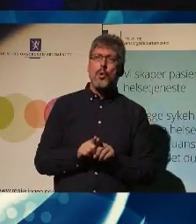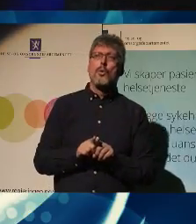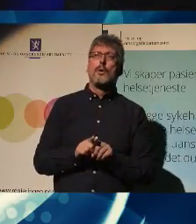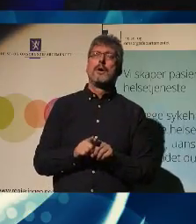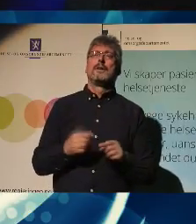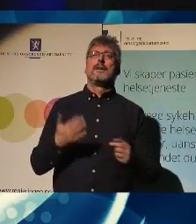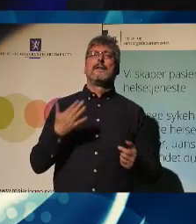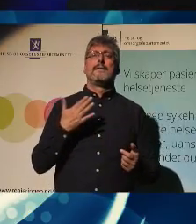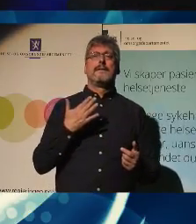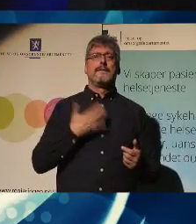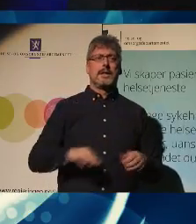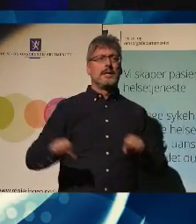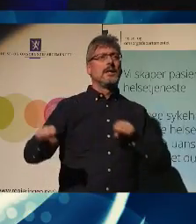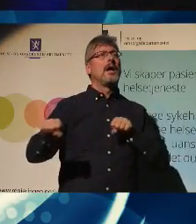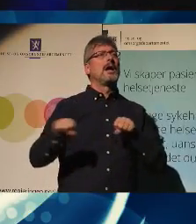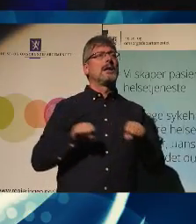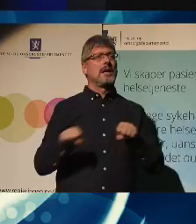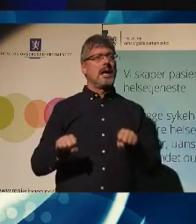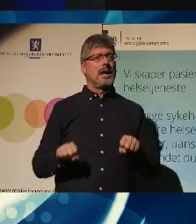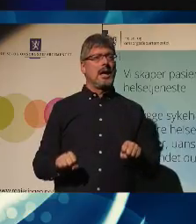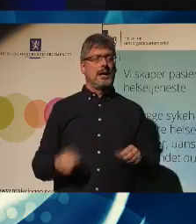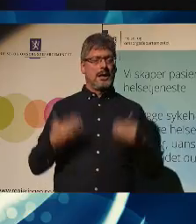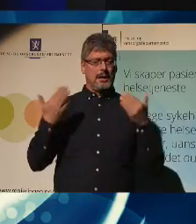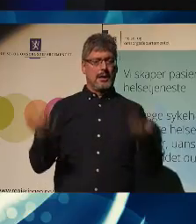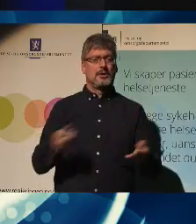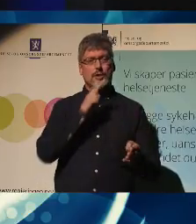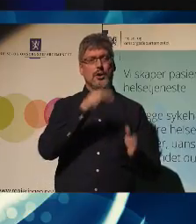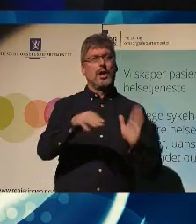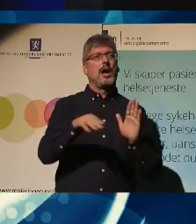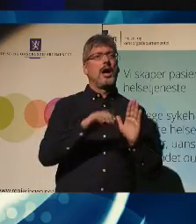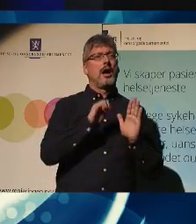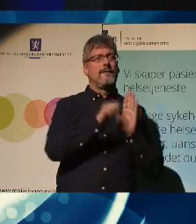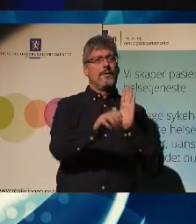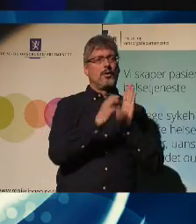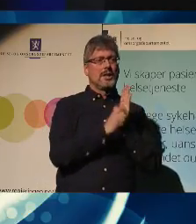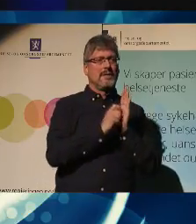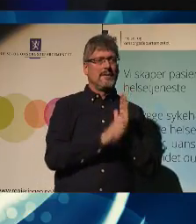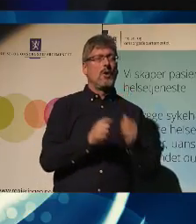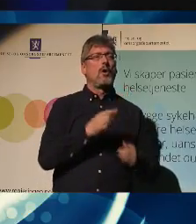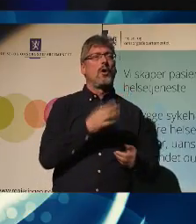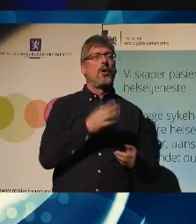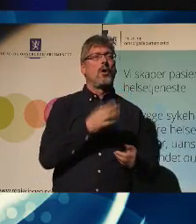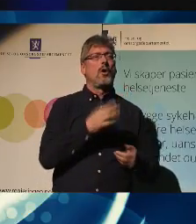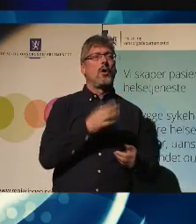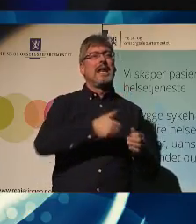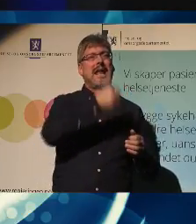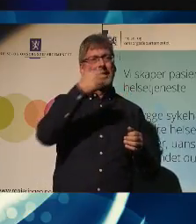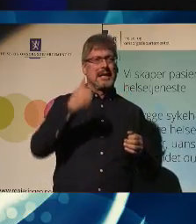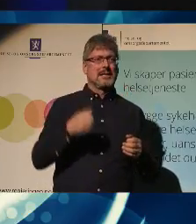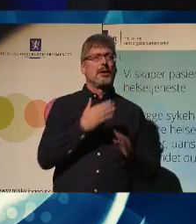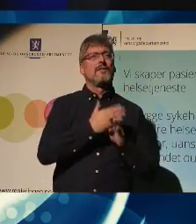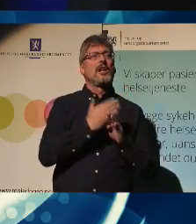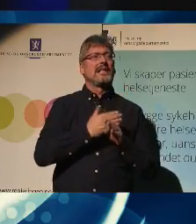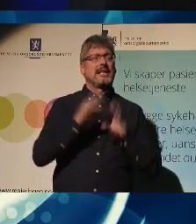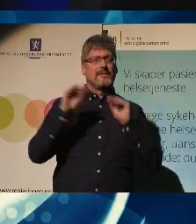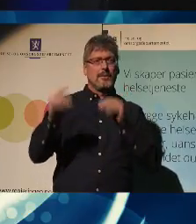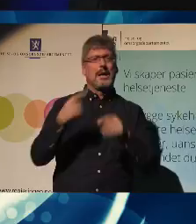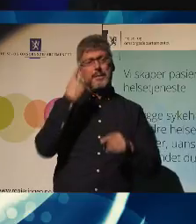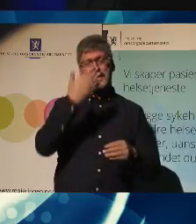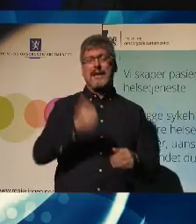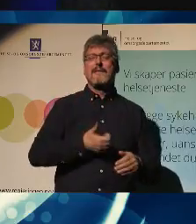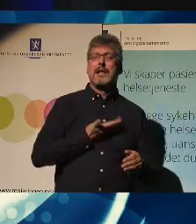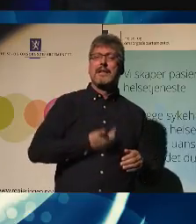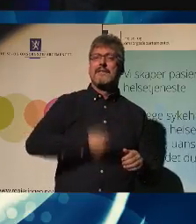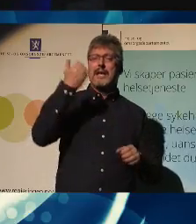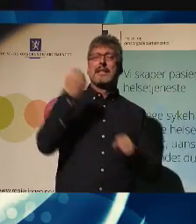vil nå regjeringen lansere denne nye forskriften om ledelse og kvalitetsforbedring. Jeg mener det et veldig viktig verktøy, Og jeg håper